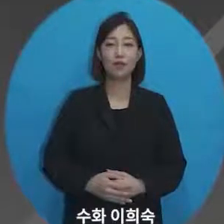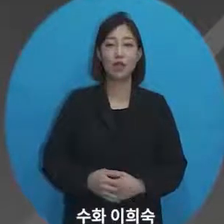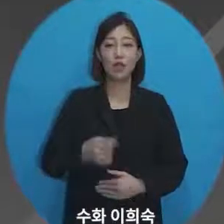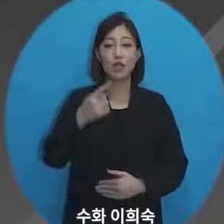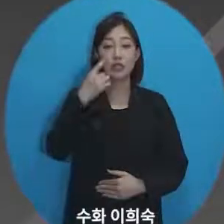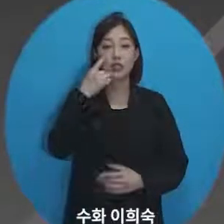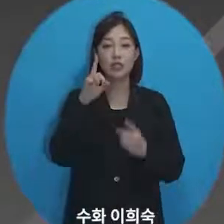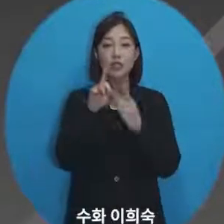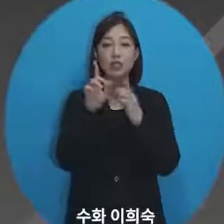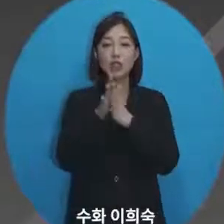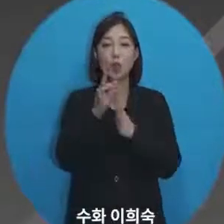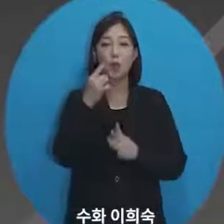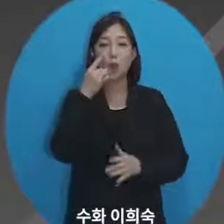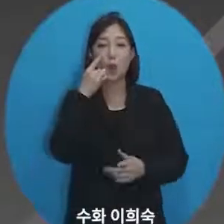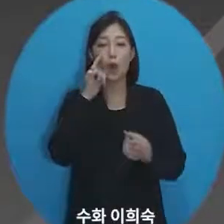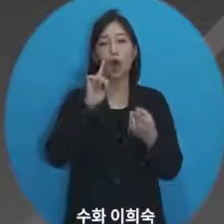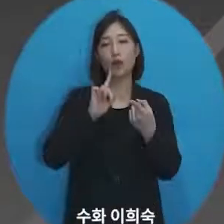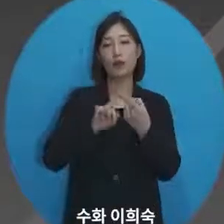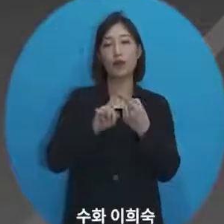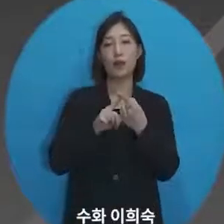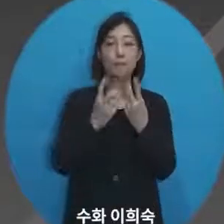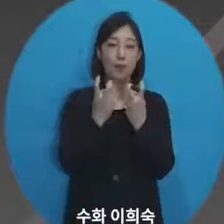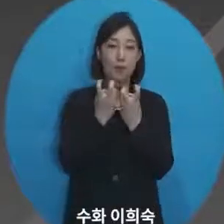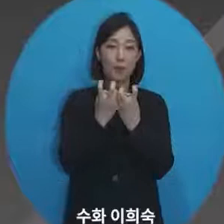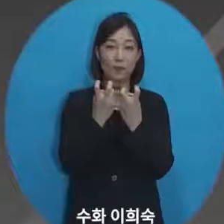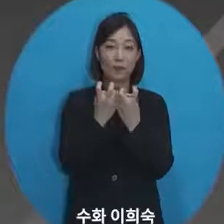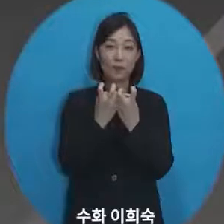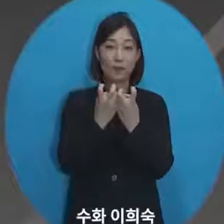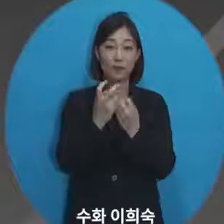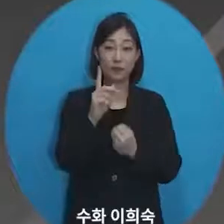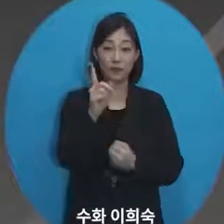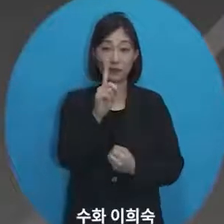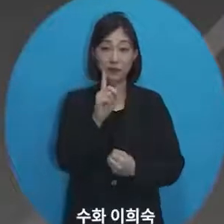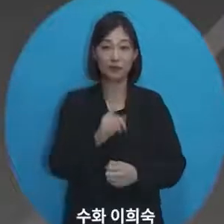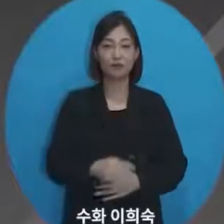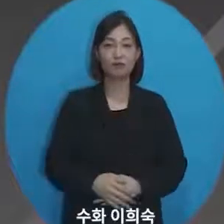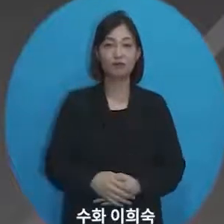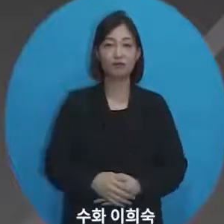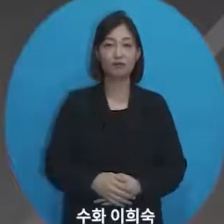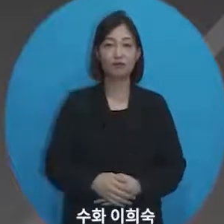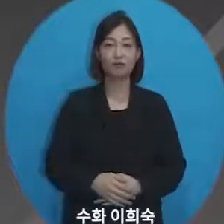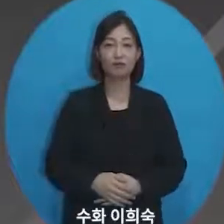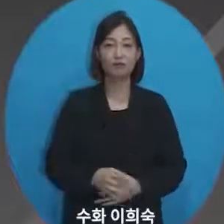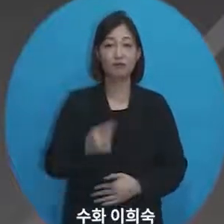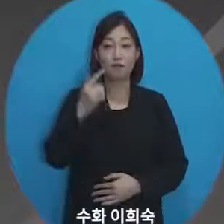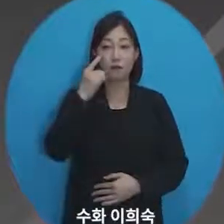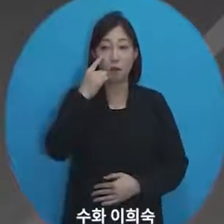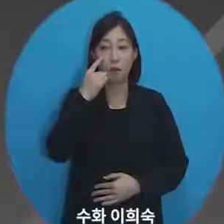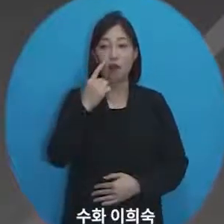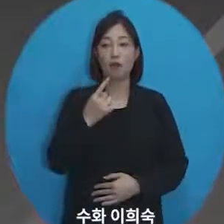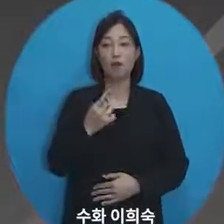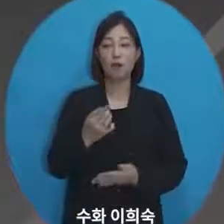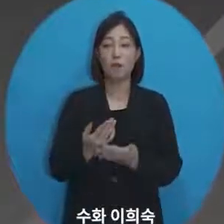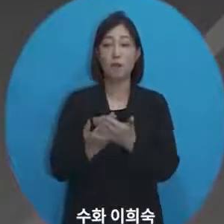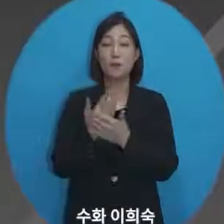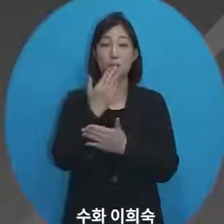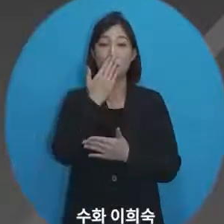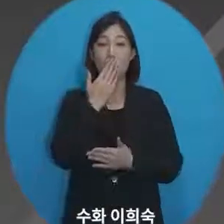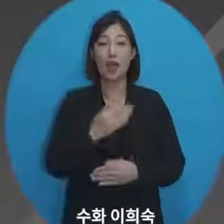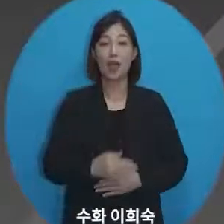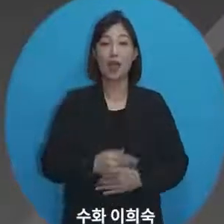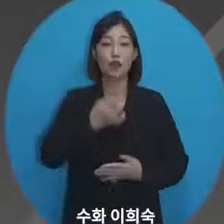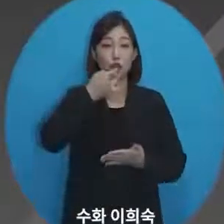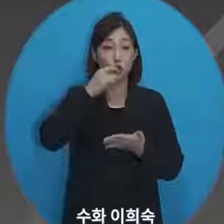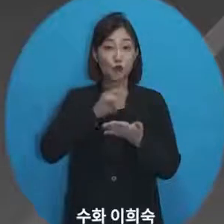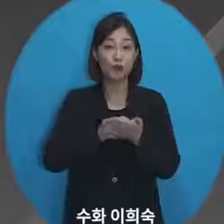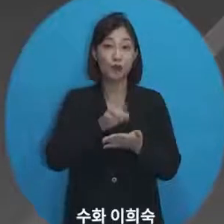우선 시인성을 확보하는 거죠. 굉장히 간단한 건데요. 눈에 띄게 만들어라 라고 하는 부분입니다.